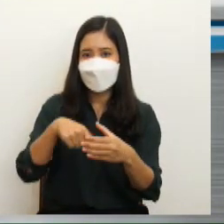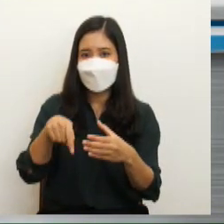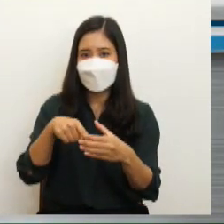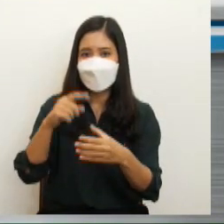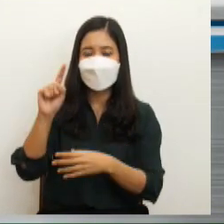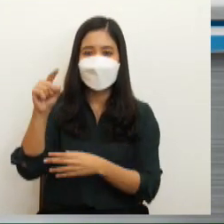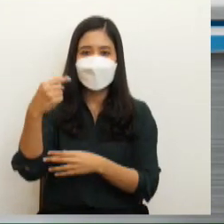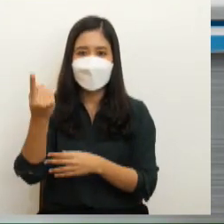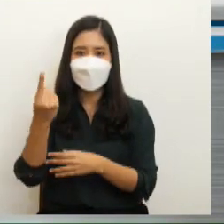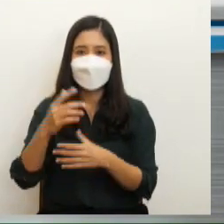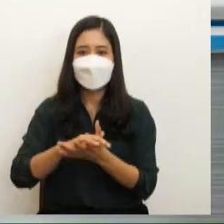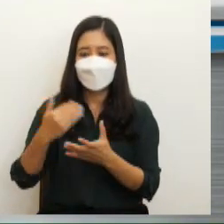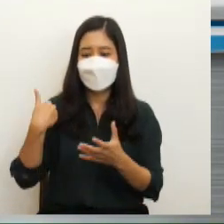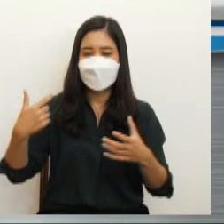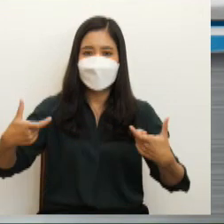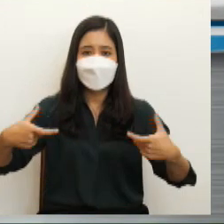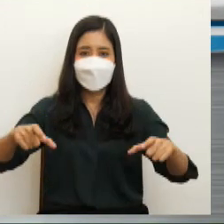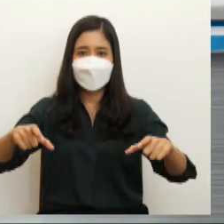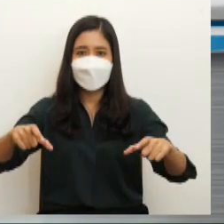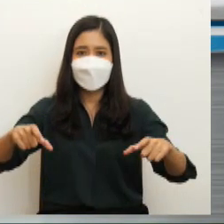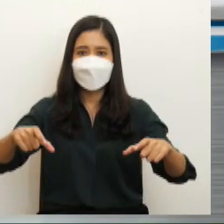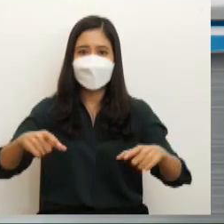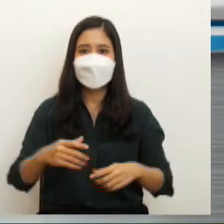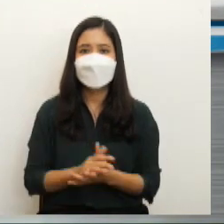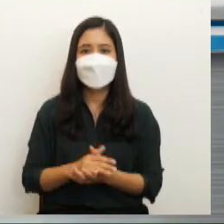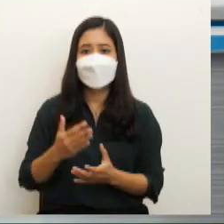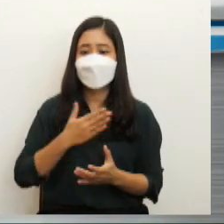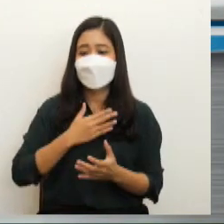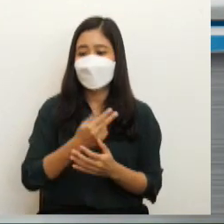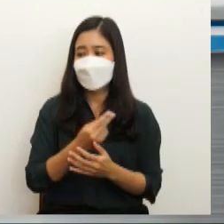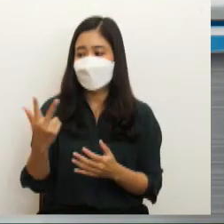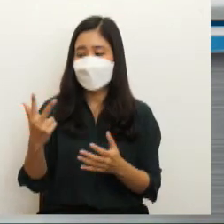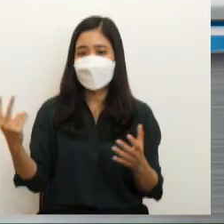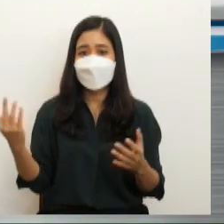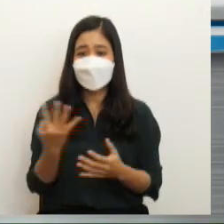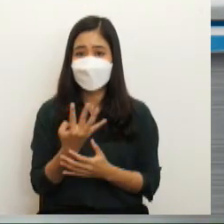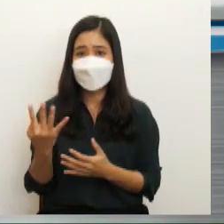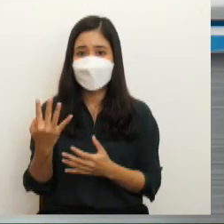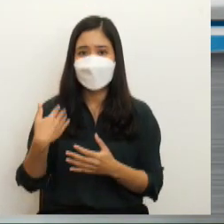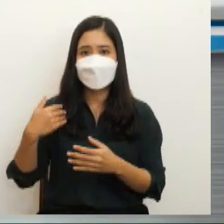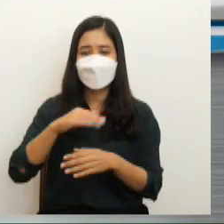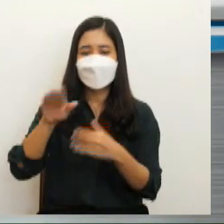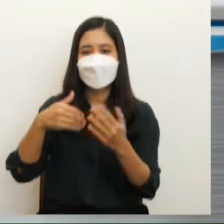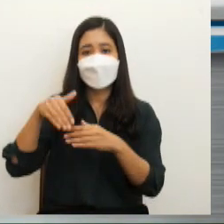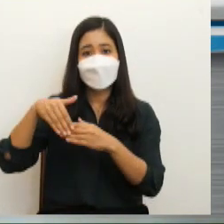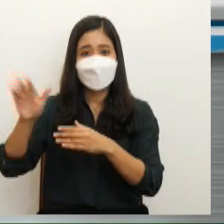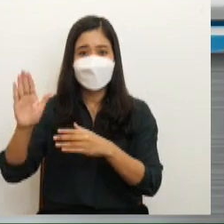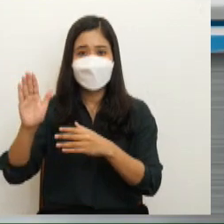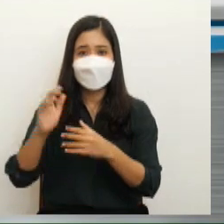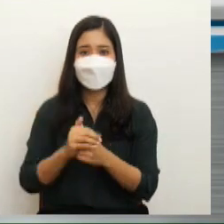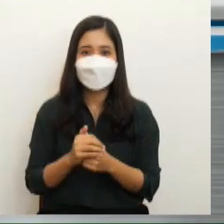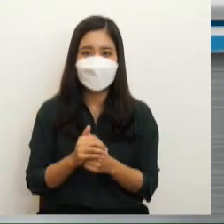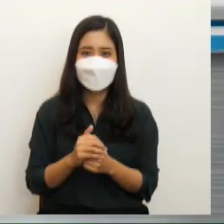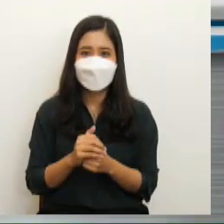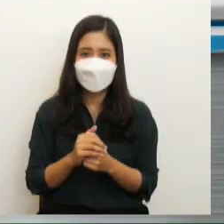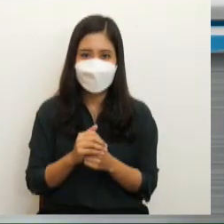ม VTR วันนี้ดิฉันและผู้ร่วมรายการทุกท่านก็ต้องขอลาทุกท่านไปก่อนค่ะสวัสดีค่ะเ